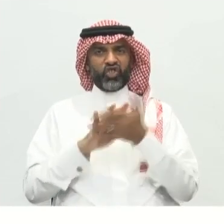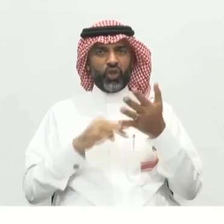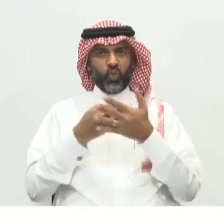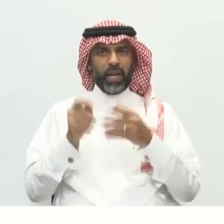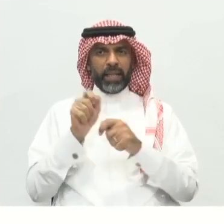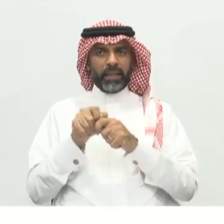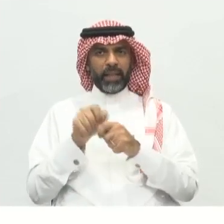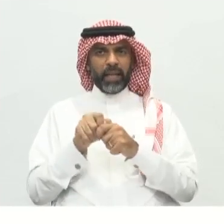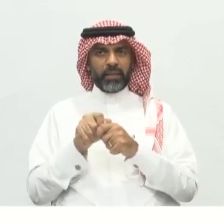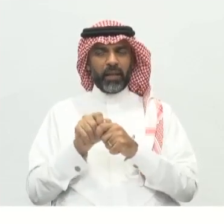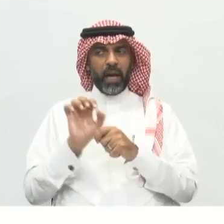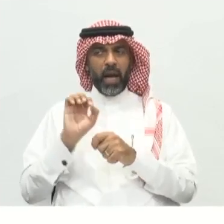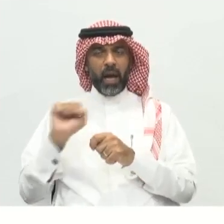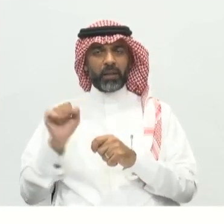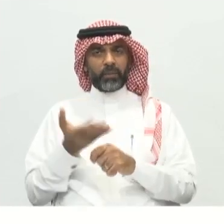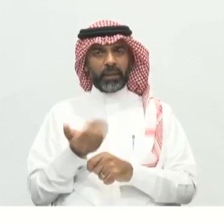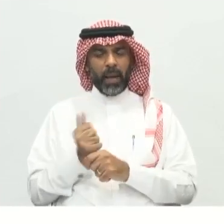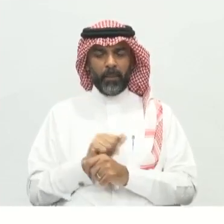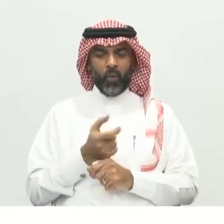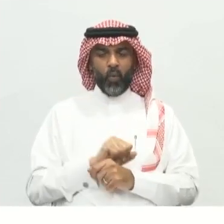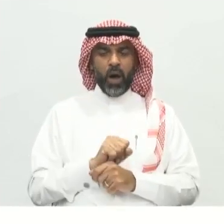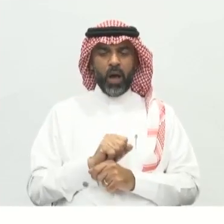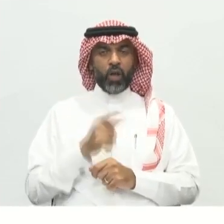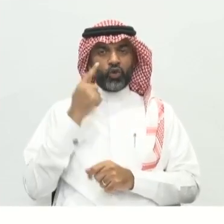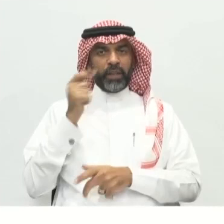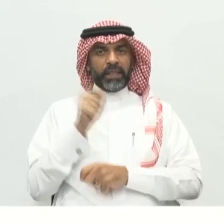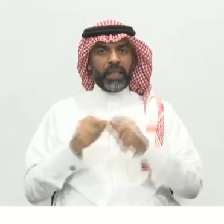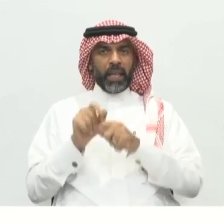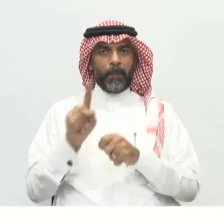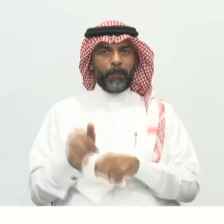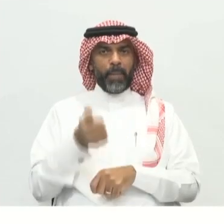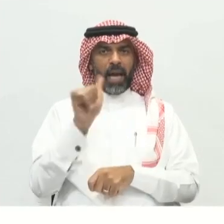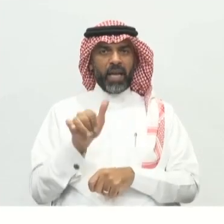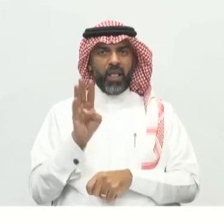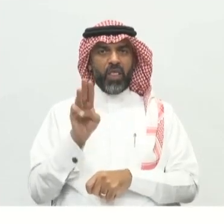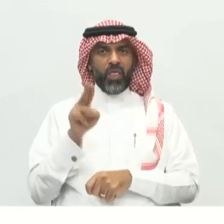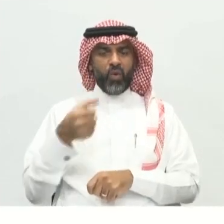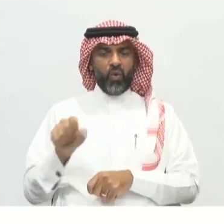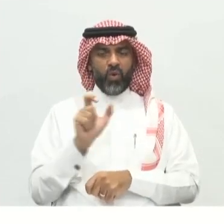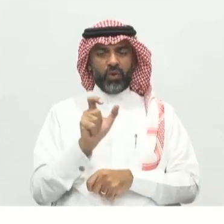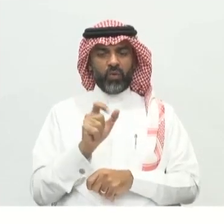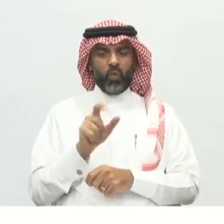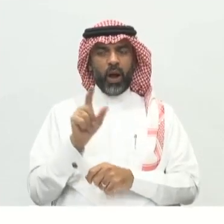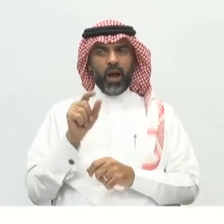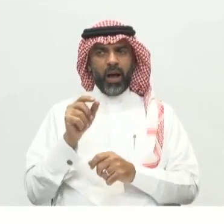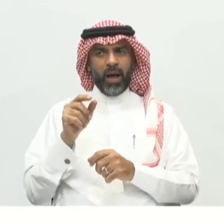قمنا باستخدام لغه البايثون والتحسين لحل مشكله التباطؤ الموزون للاله